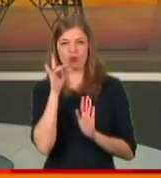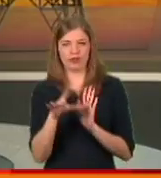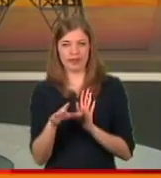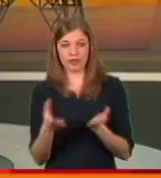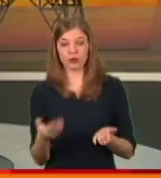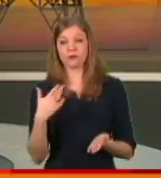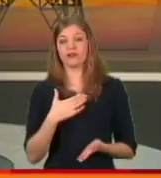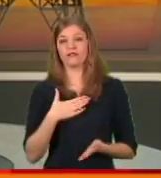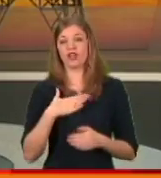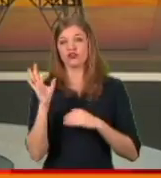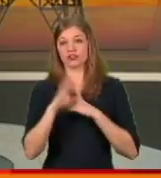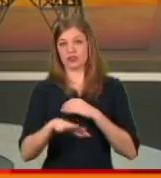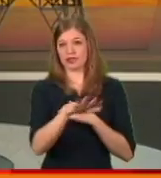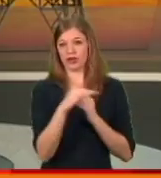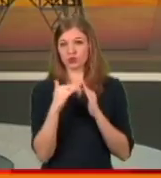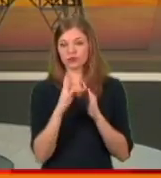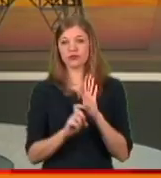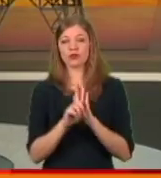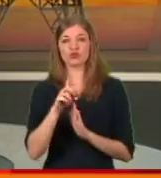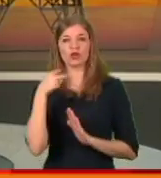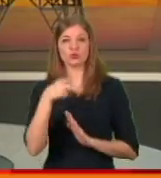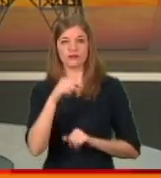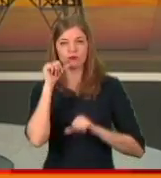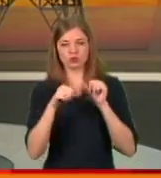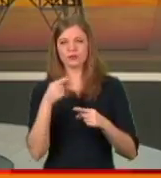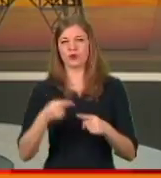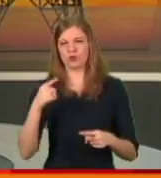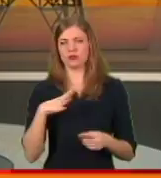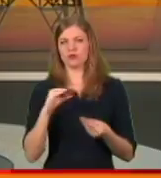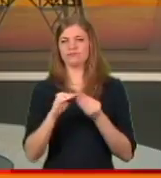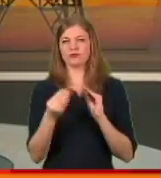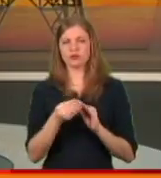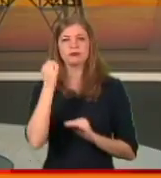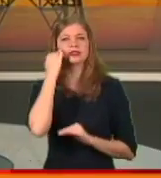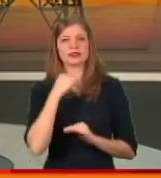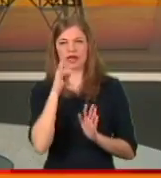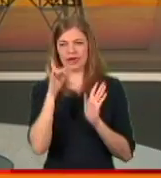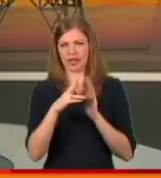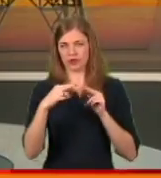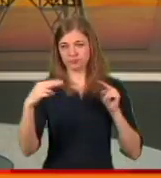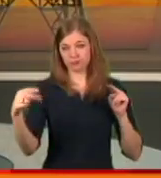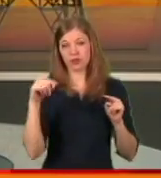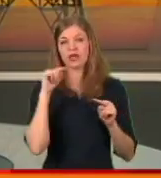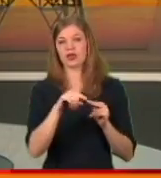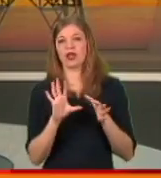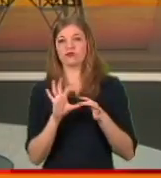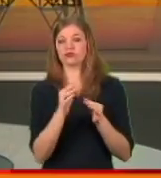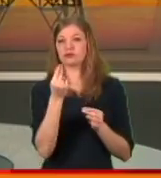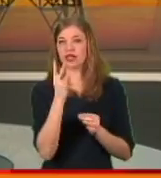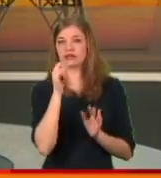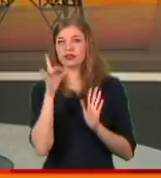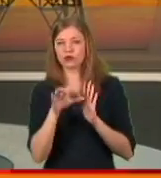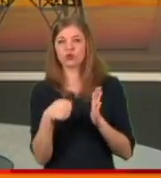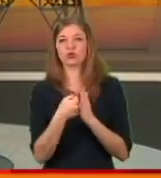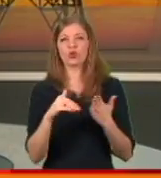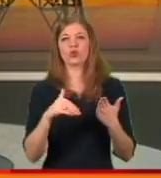енергетику. У наших західних сусідів на початку 2000-х гостро стояла проблема старих електромереж, і там прив'язали тарифи на електрику